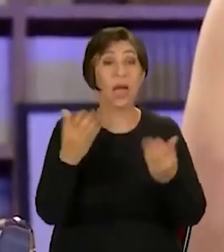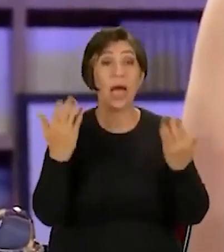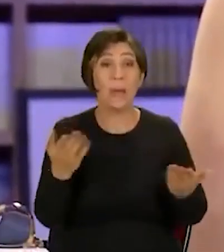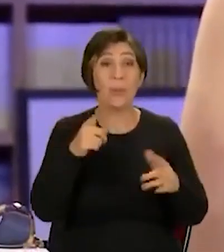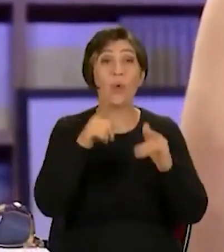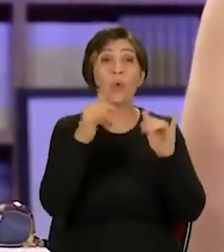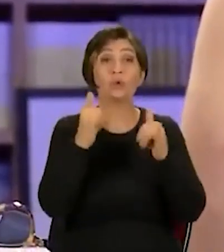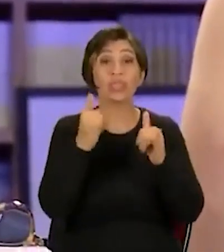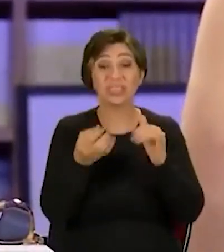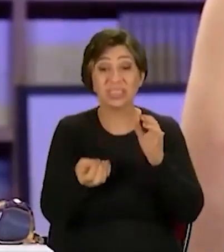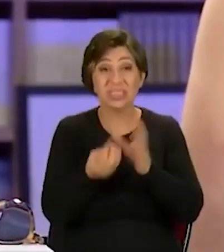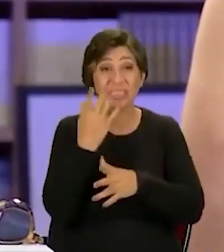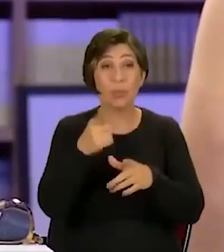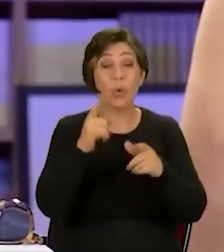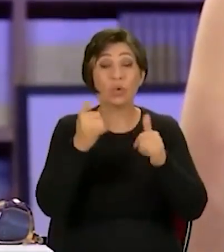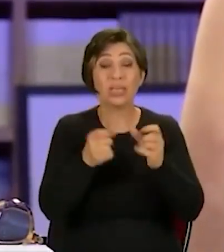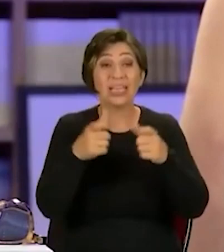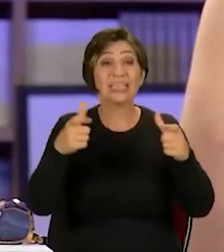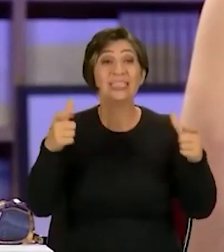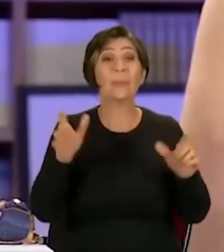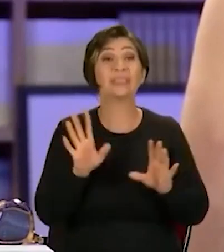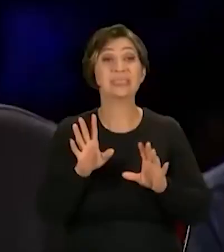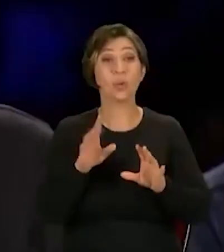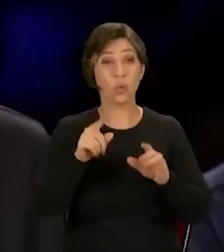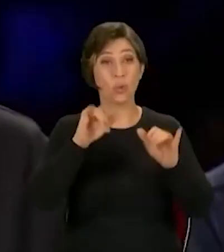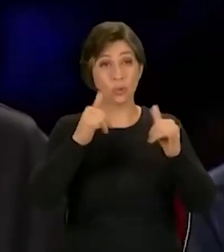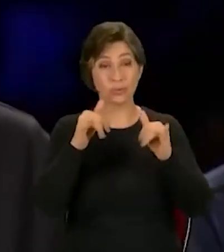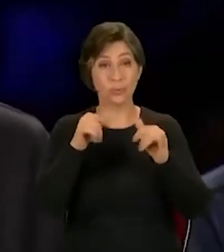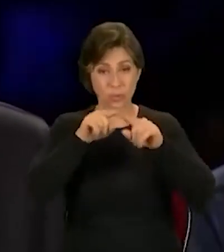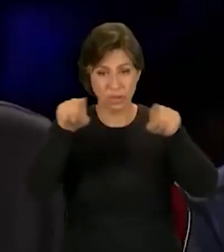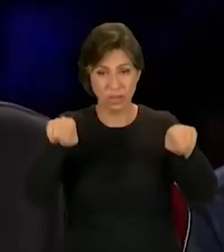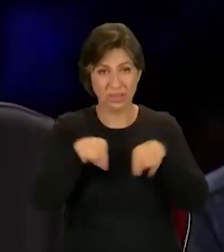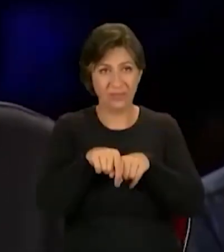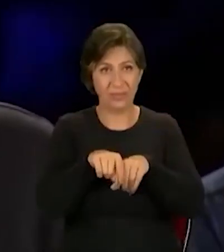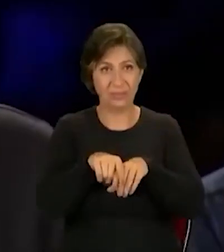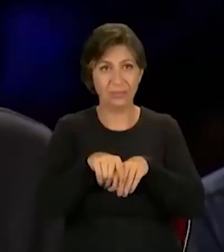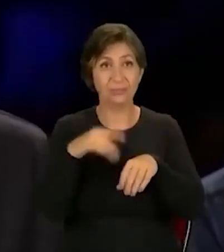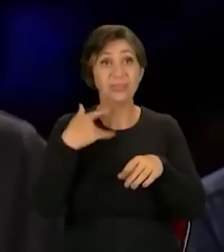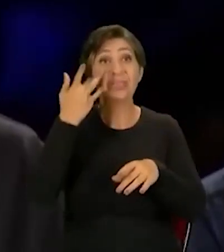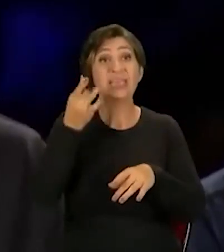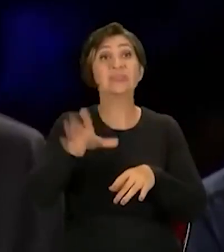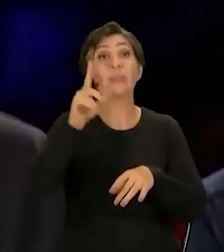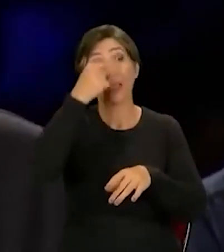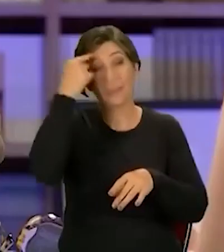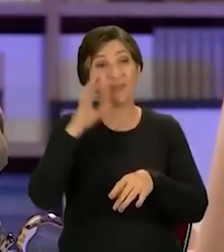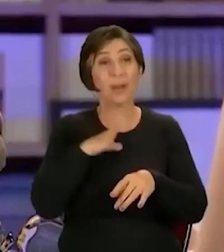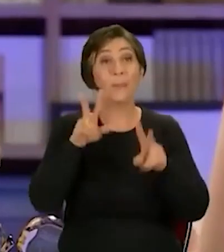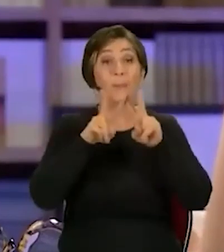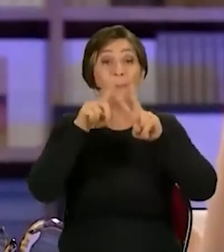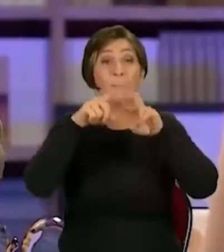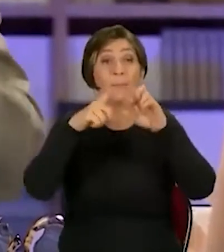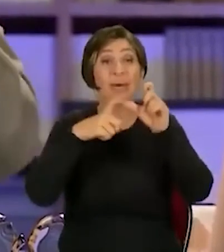Ama bu oyundan çıkan bu oyunu geliştiremezsiniz. Oyunun o çerçevesi içerisinde. Bu çerçeve. Bizim ama, keşfedemediğimiz bir imkan keşfediyoruz. Evet ama